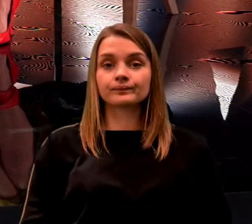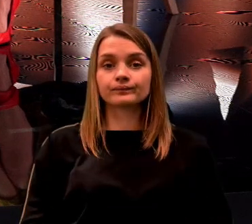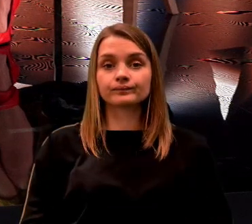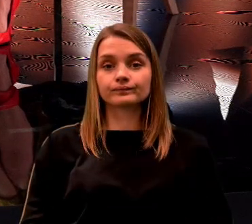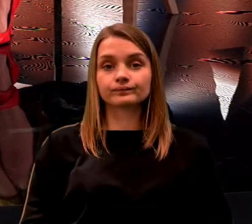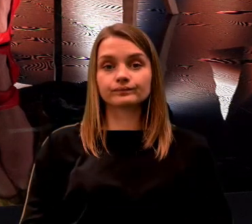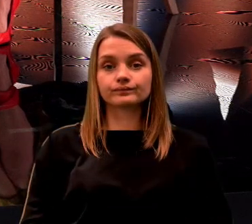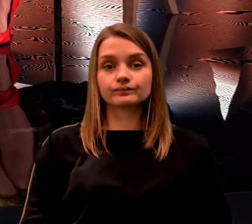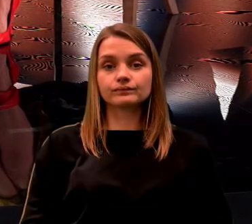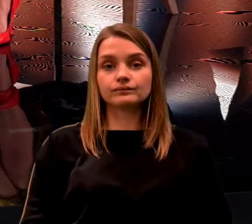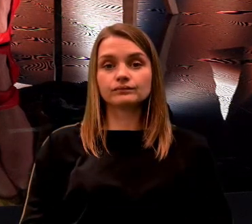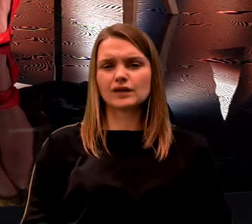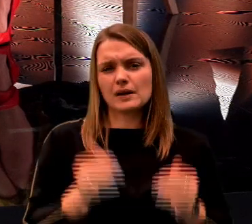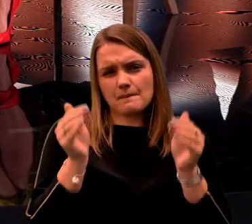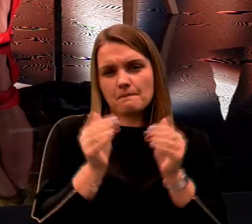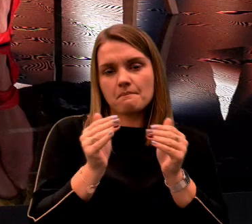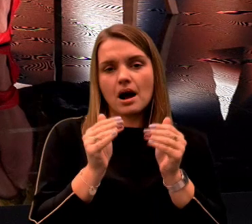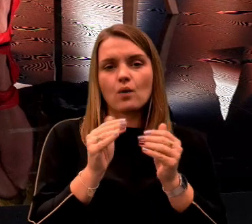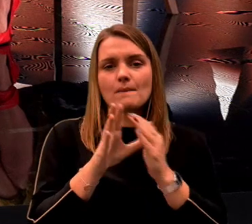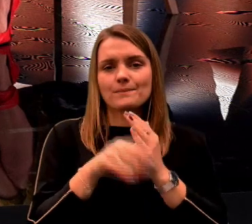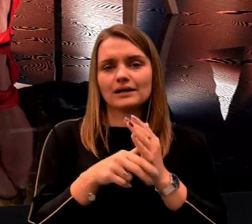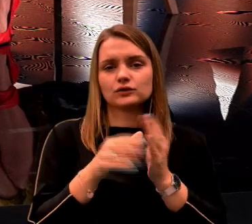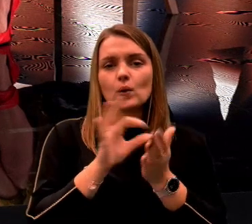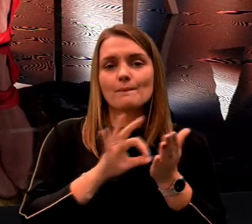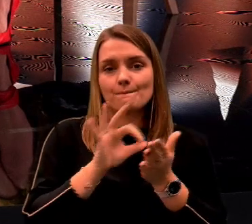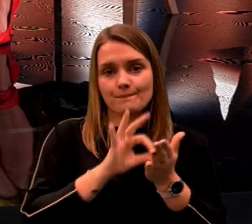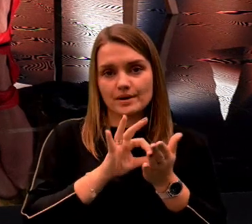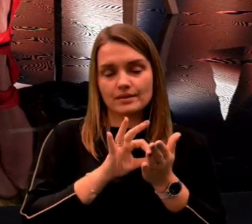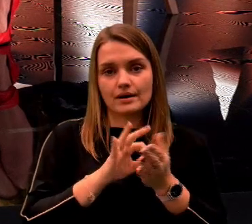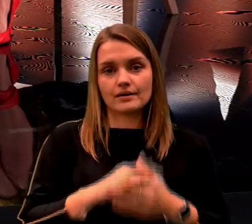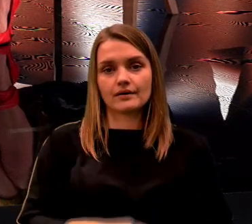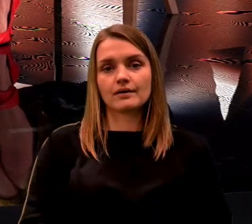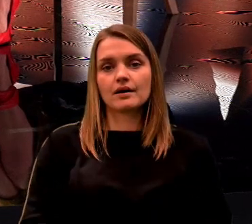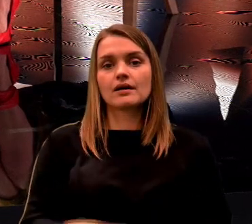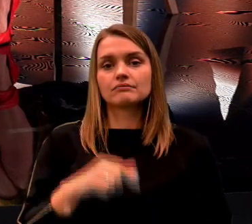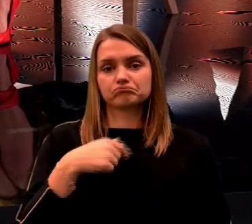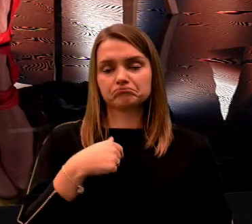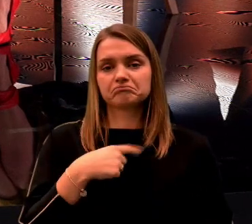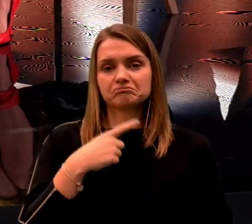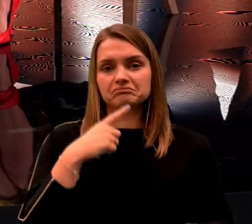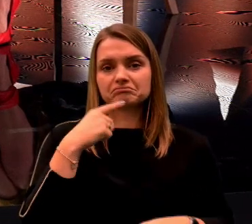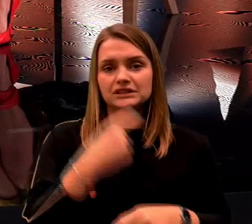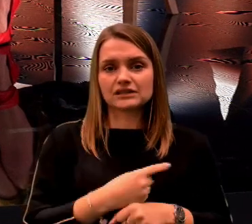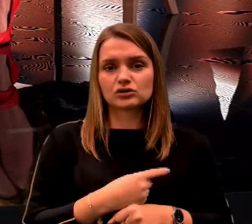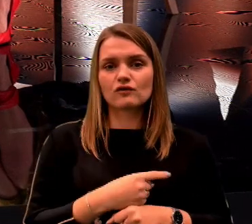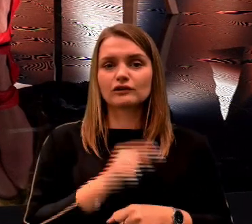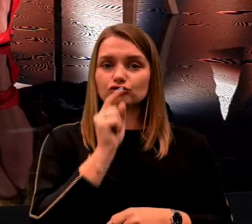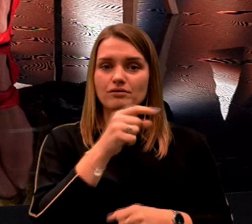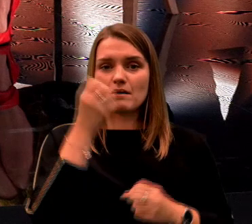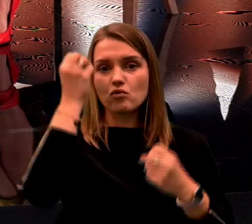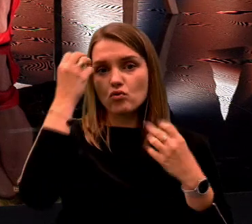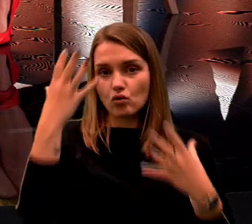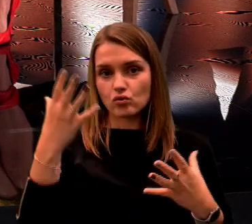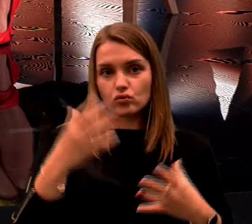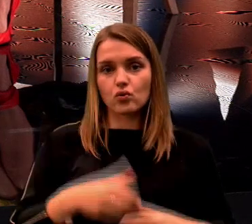nazwijmy takiego niedużego, gminnego, a jednak zdecydowanie przeważa tam kultura